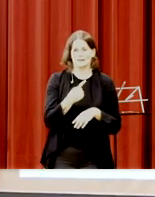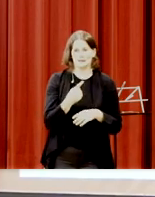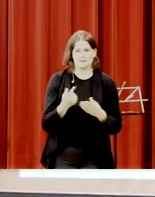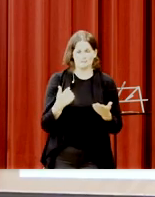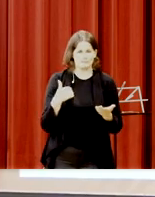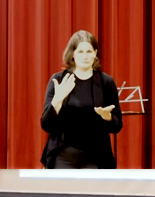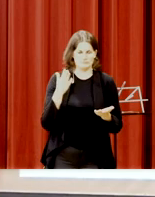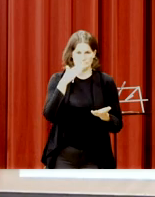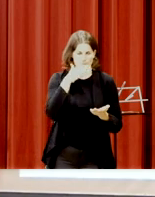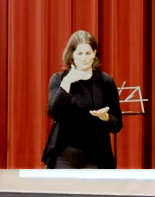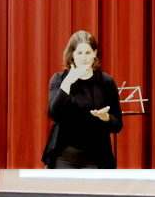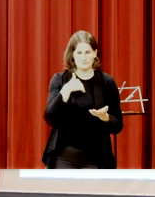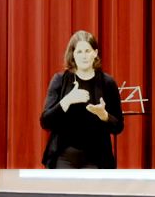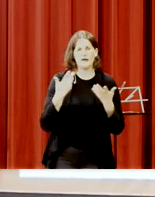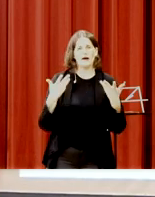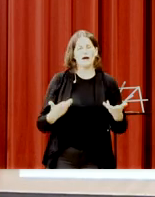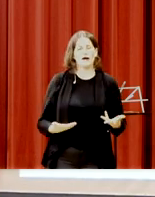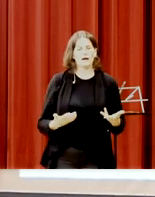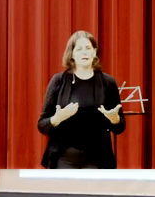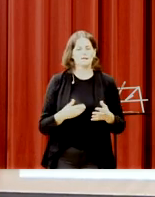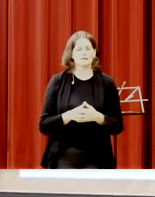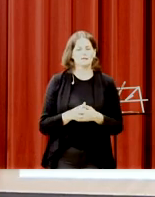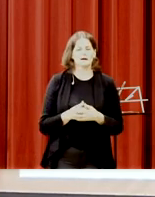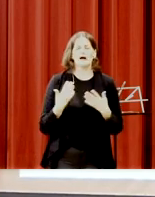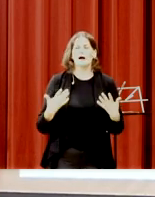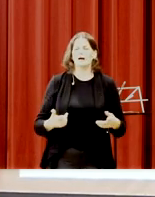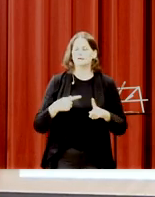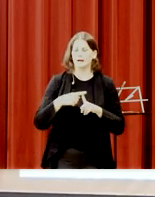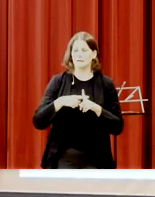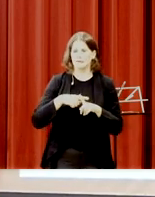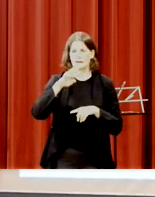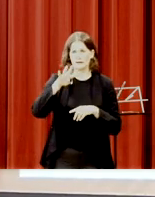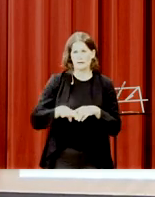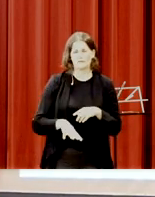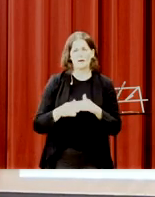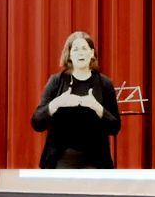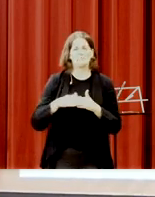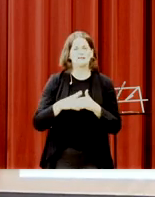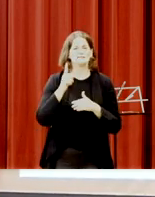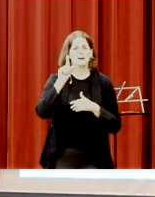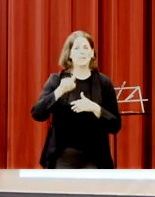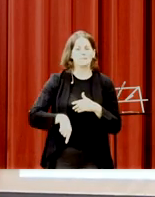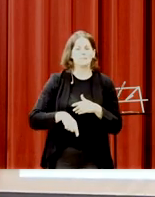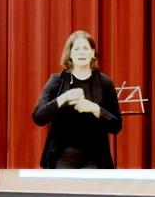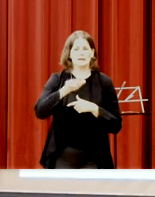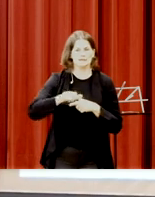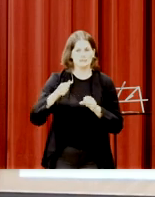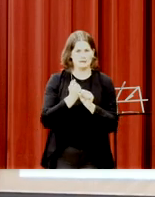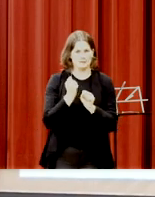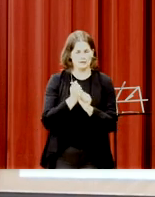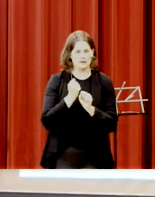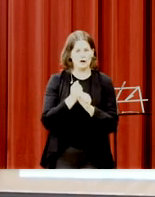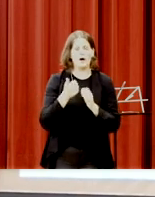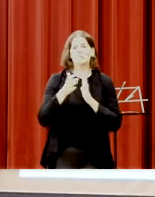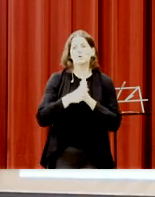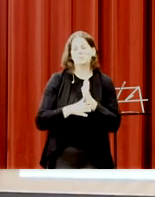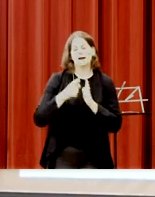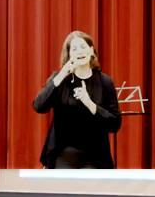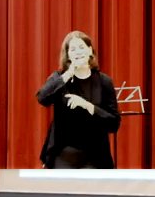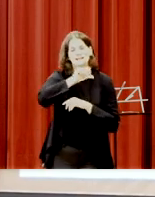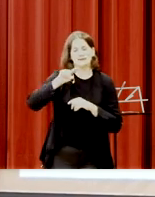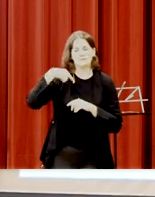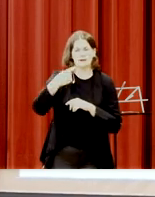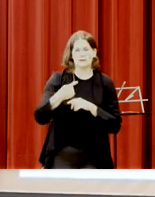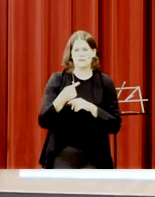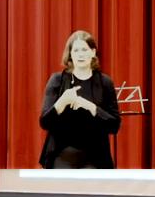programa que esperem la setmana que ve poder signar al Parlament. Dijous que ve, no, consellera? Dijous que ve firmarà el president